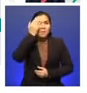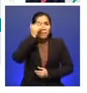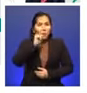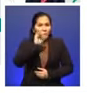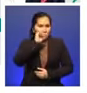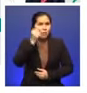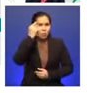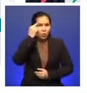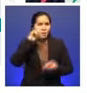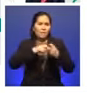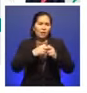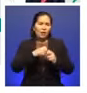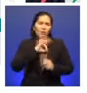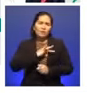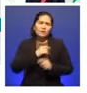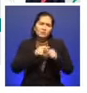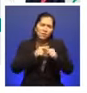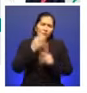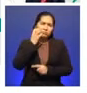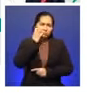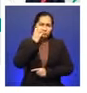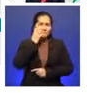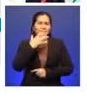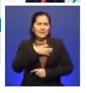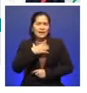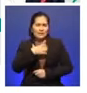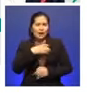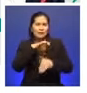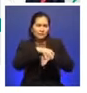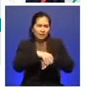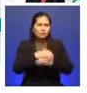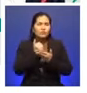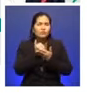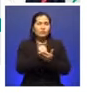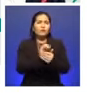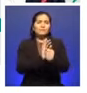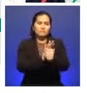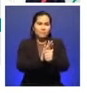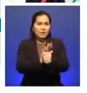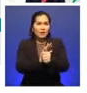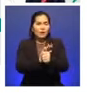าทรมานเราอยากจับมือไว้แล้วเดินไปด้วยกันอาจจะถึ